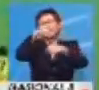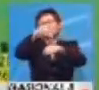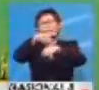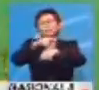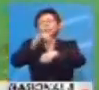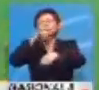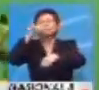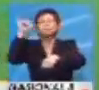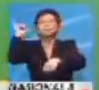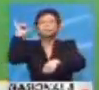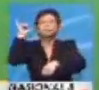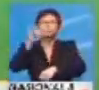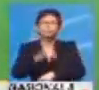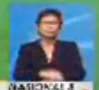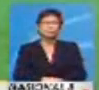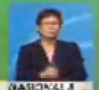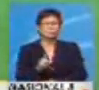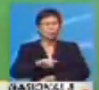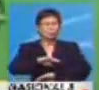malam tadi